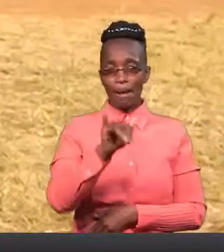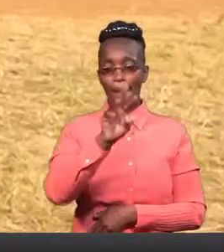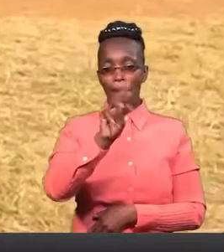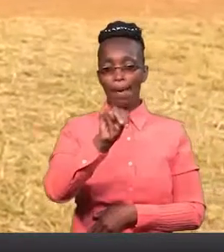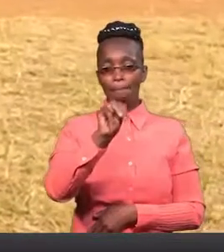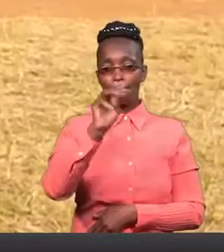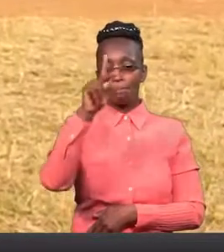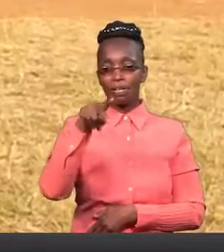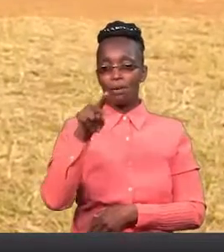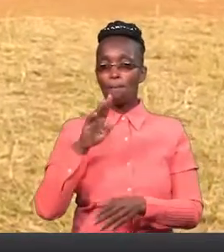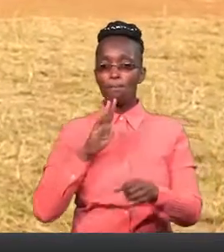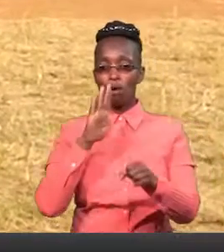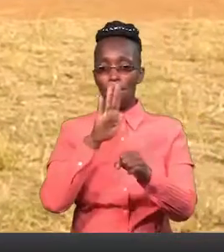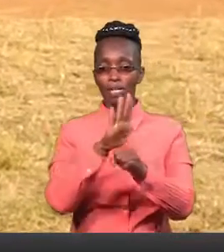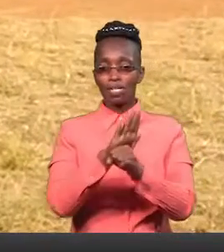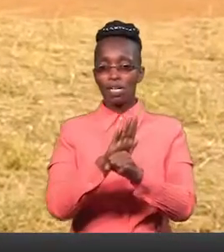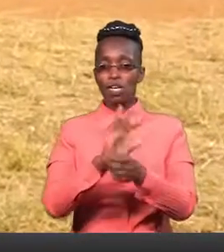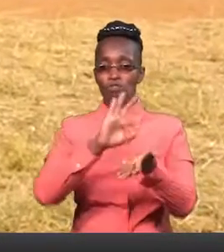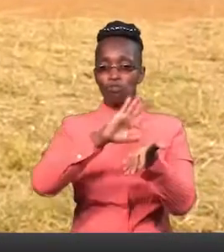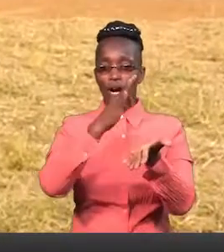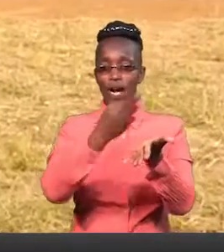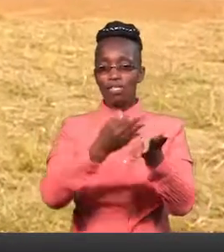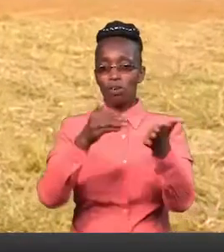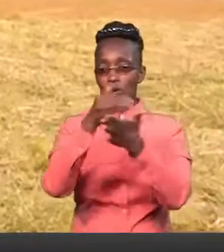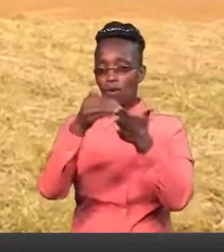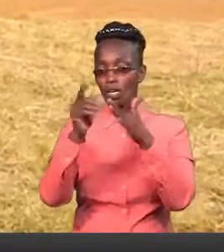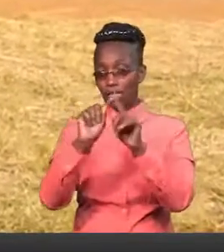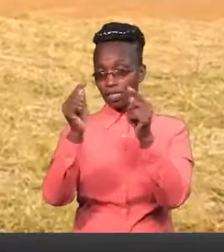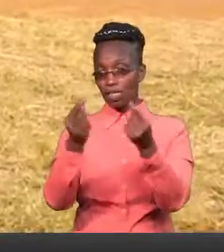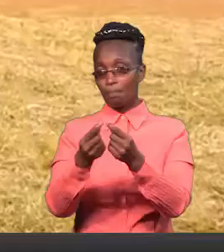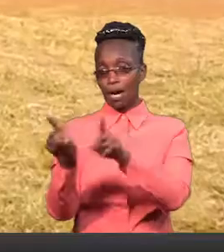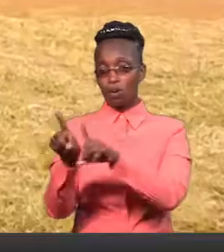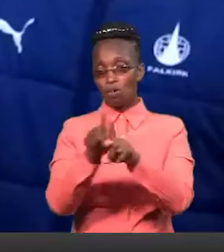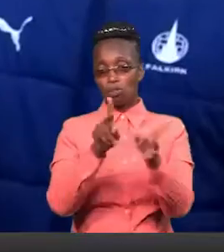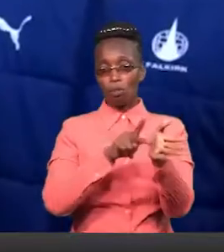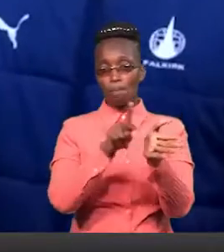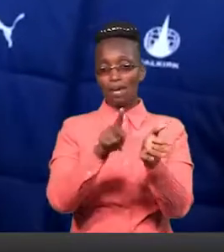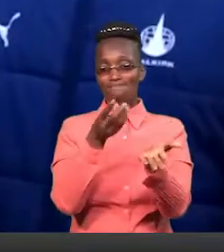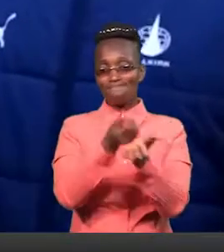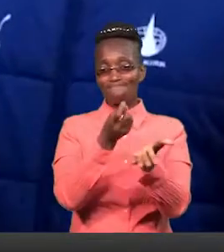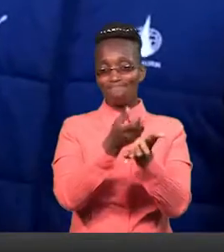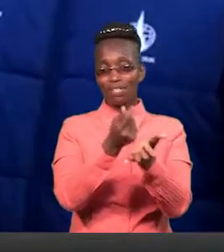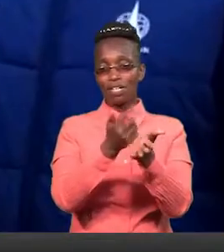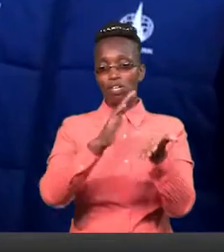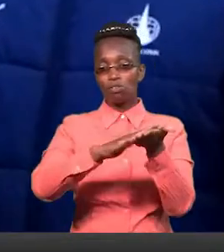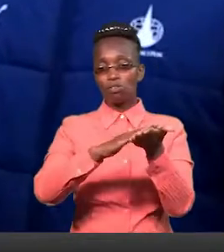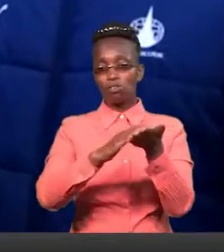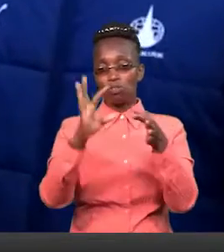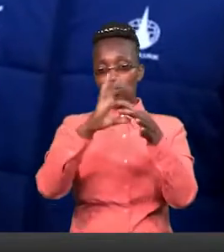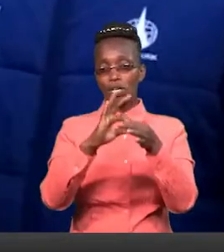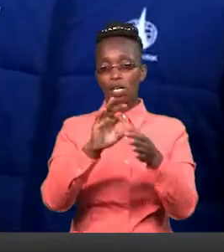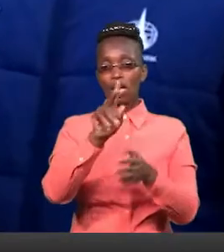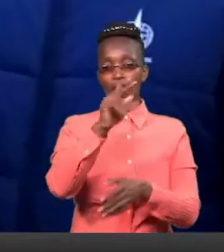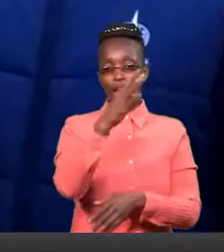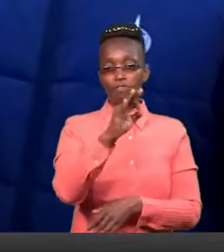timu zote eneo la Yata pamoja na kuwalipia fedha za kuwa rasmi wanachama wa FKF. Kwanza tutawapatia uniform as